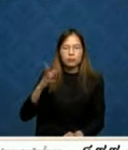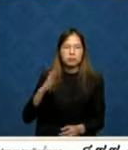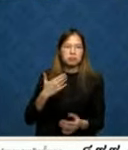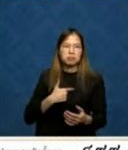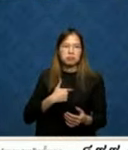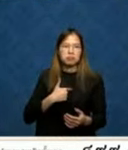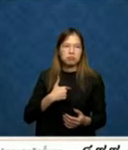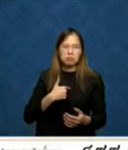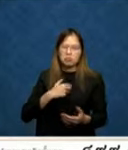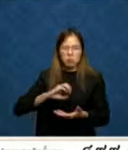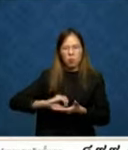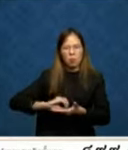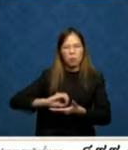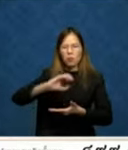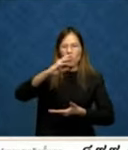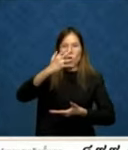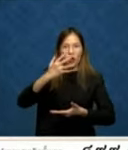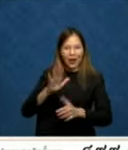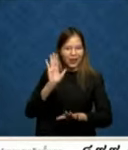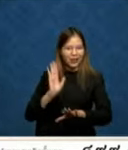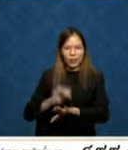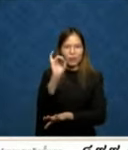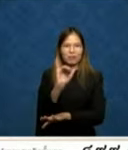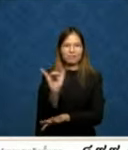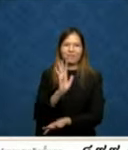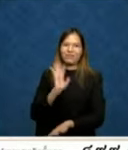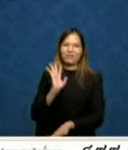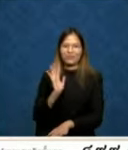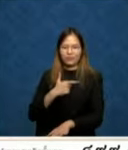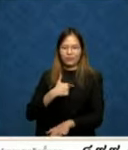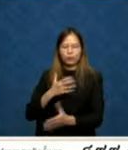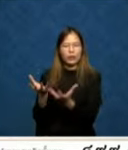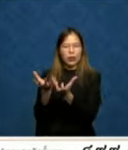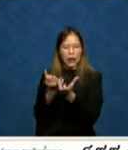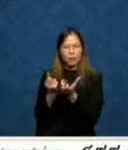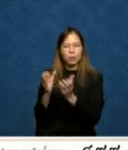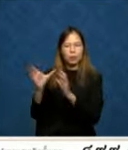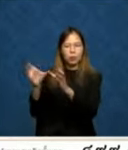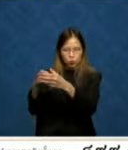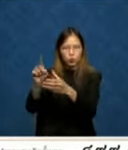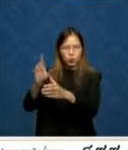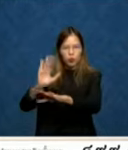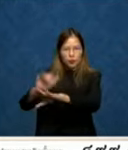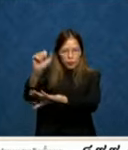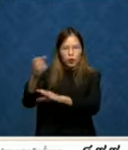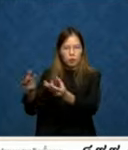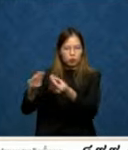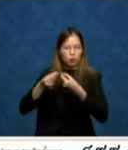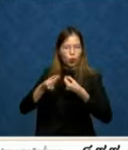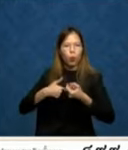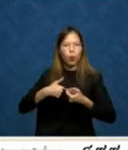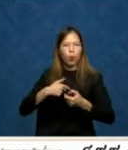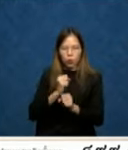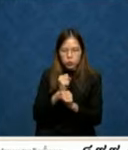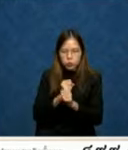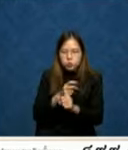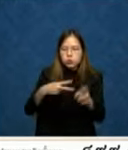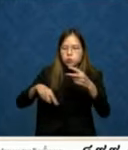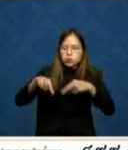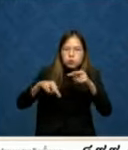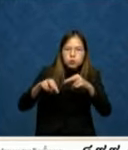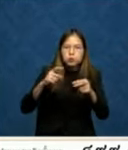โปรแกรมเมอร์นะผมก็เรียนตรงๆนะครับผมก็รับรายงานจากหน่วยงานที่มารายงานให้เราฟังไม่ว่าจะเป็นในชั้นของคณะกรรมการกำกับดู